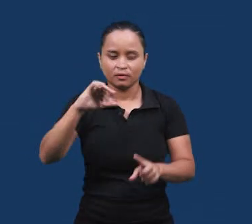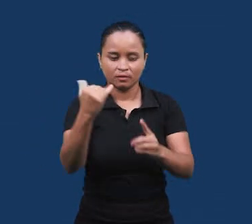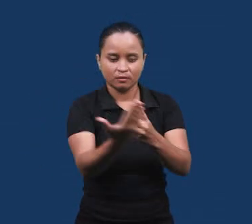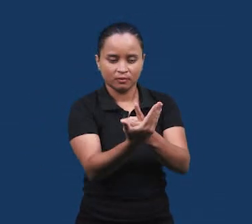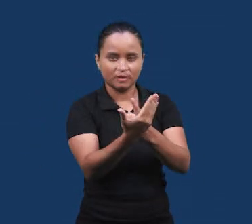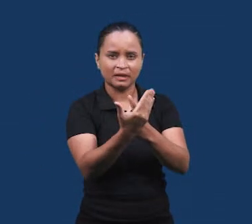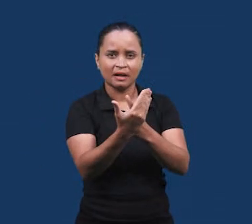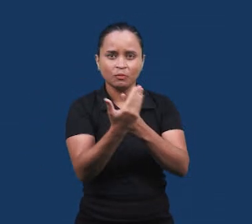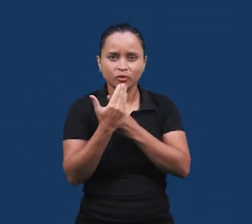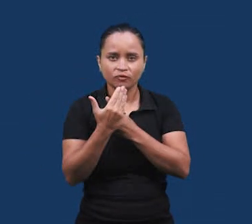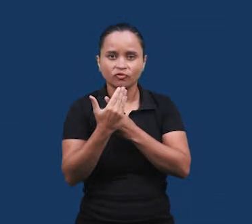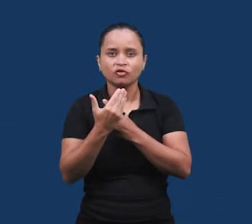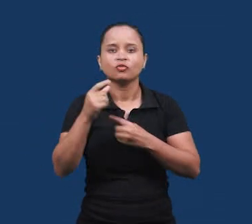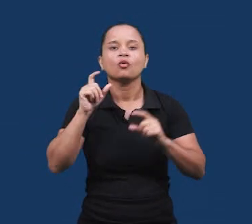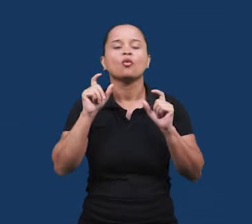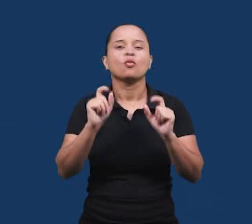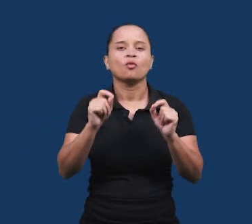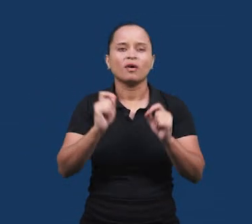virus de